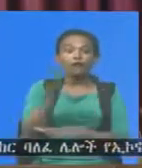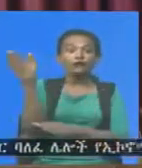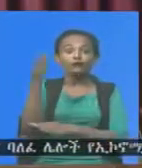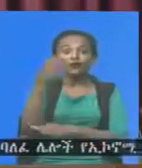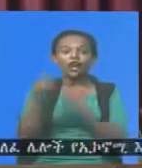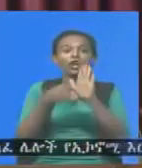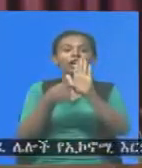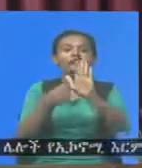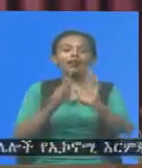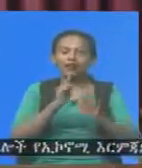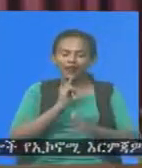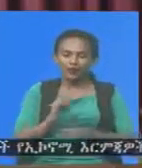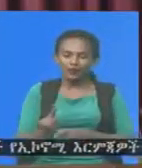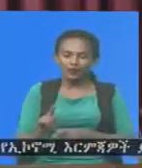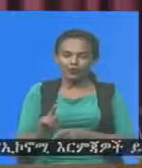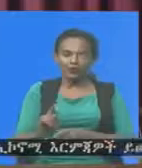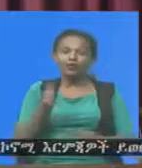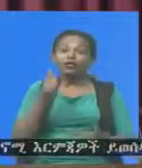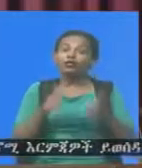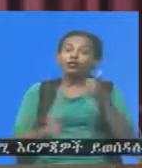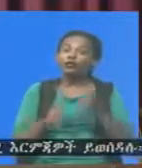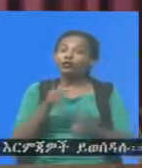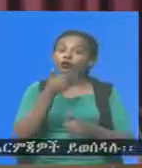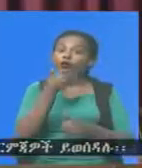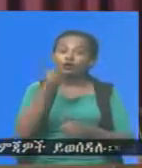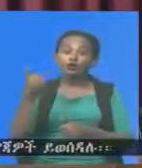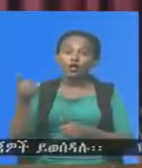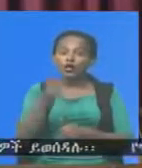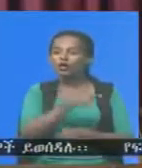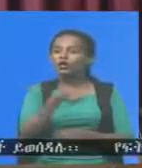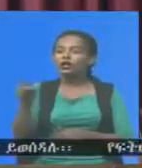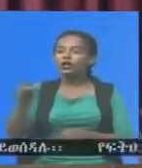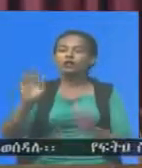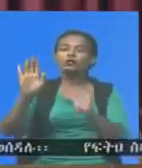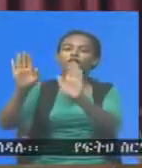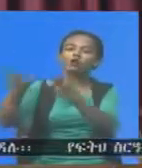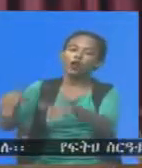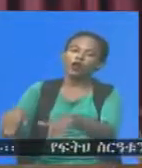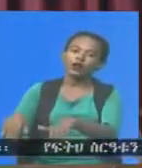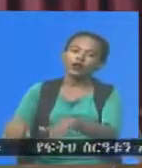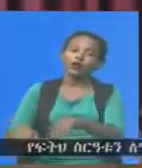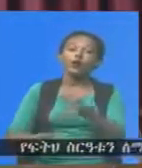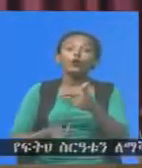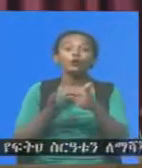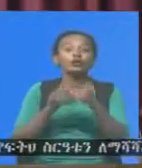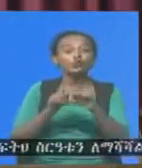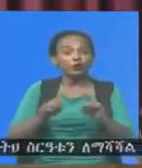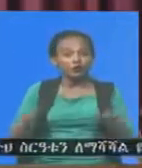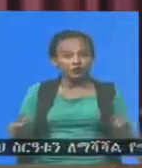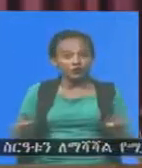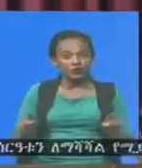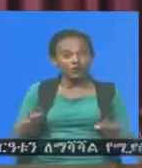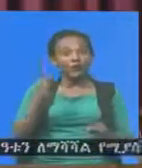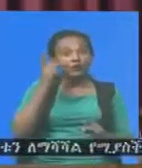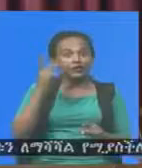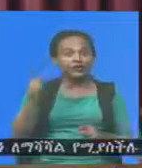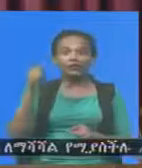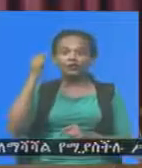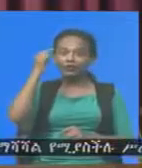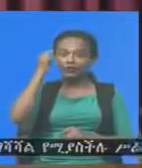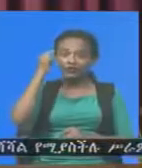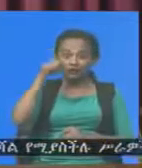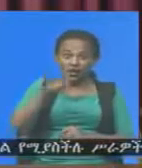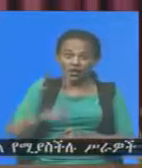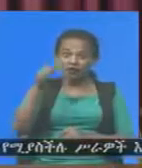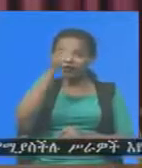ነው። የትኛው እንደሚሻል ለእናንተ ሚቶ ይሆናል። ሁለተኛው ግን መታየትና መታሰብ ያለበት ጉዳይ